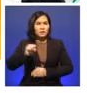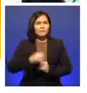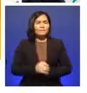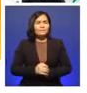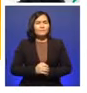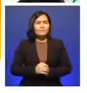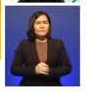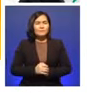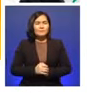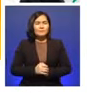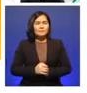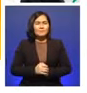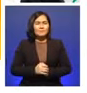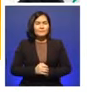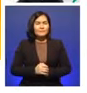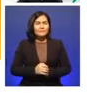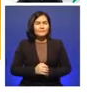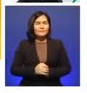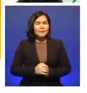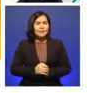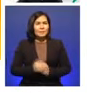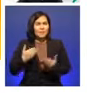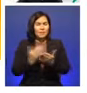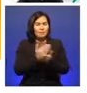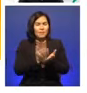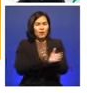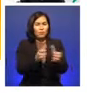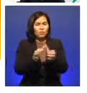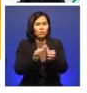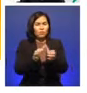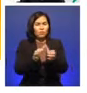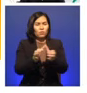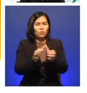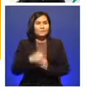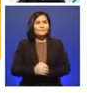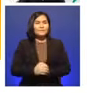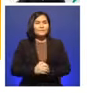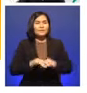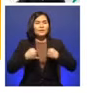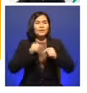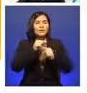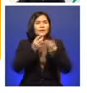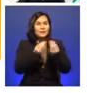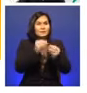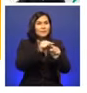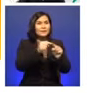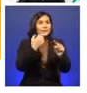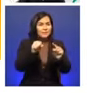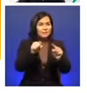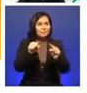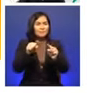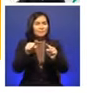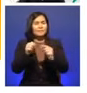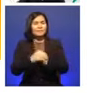ดถ้าเราแบ่งเป็น10ส่วนนะครับก็คือคุณคนที่ถือของที่ดินมากที่สุด 10% กับน้อยที่สุด 10% เนี่ยต่างกัน